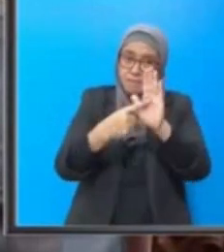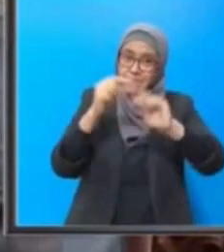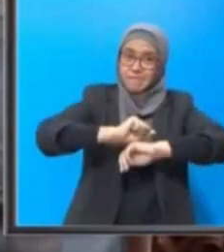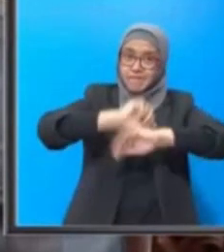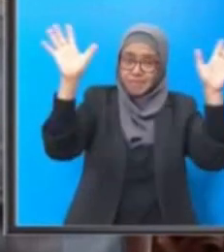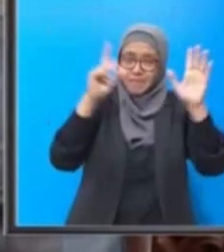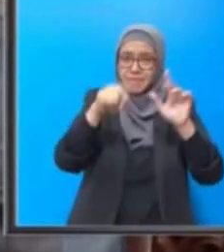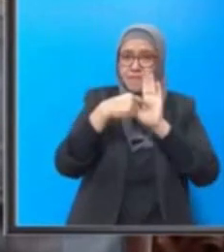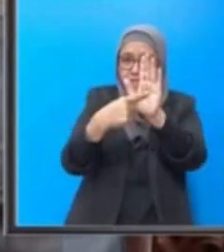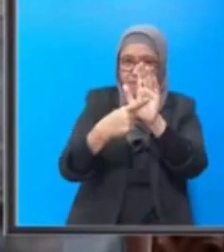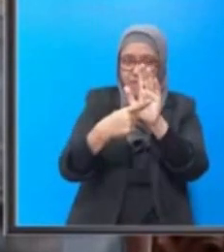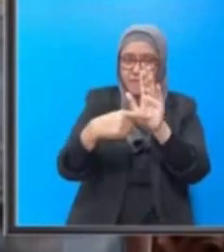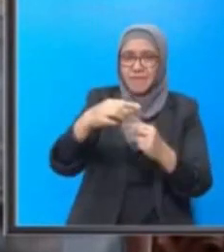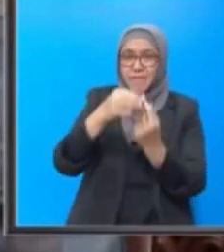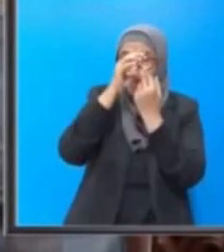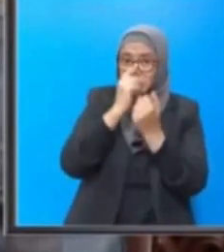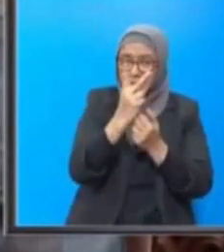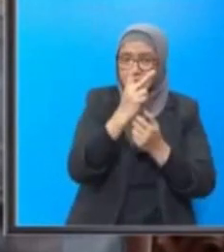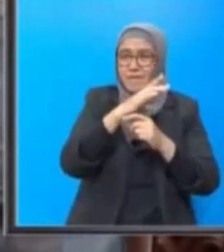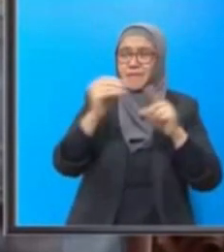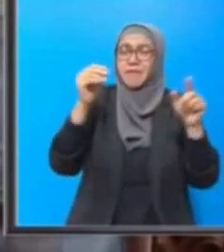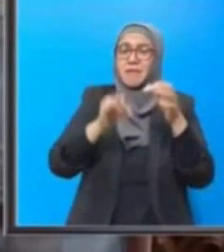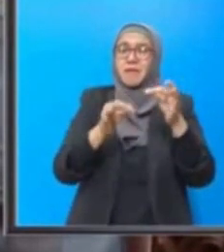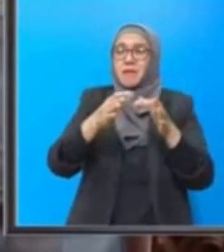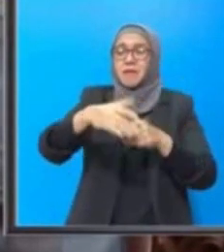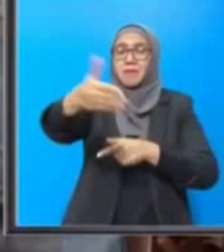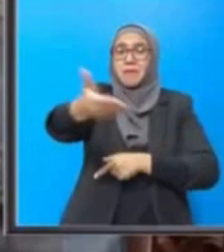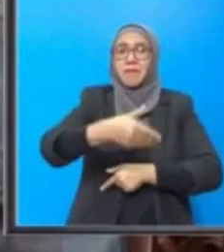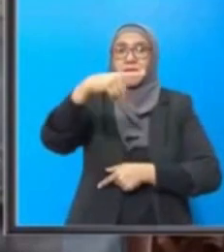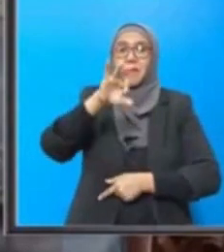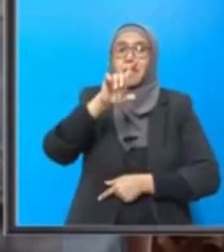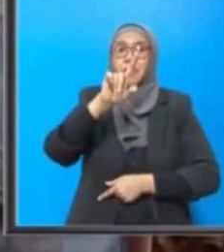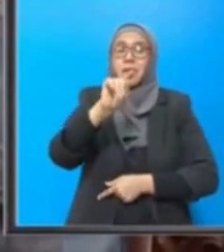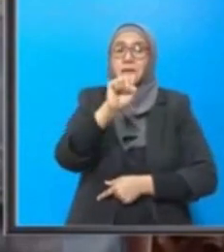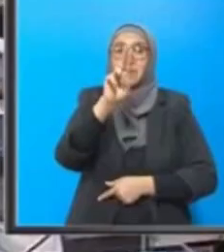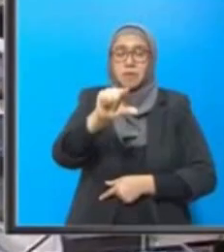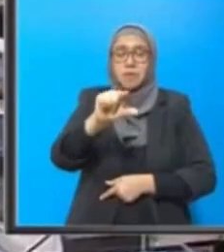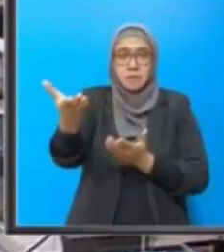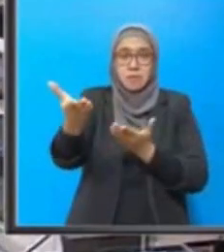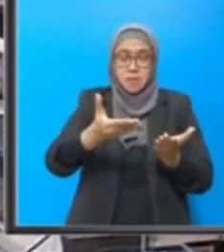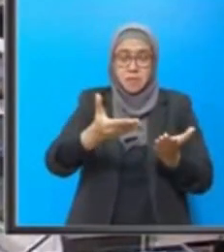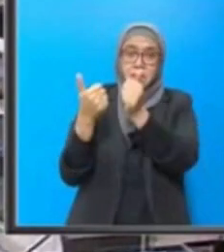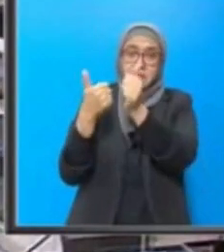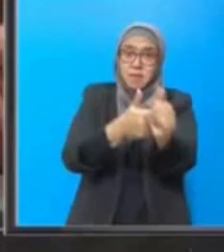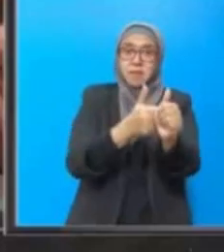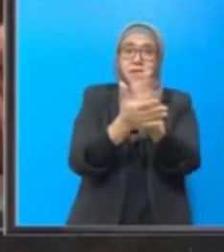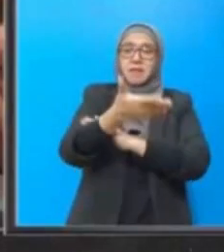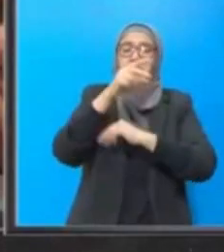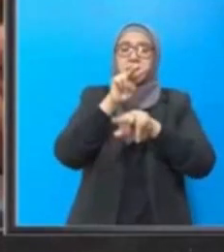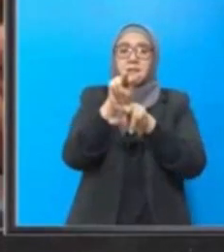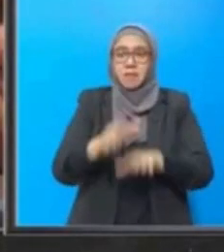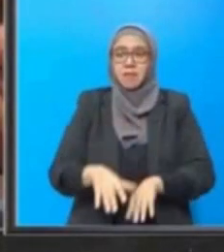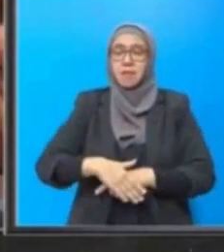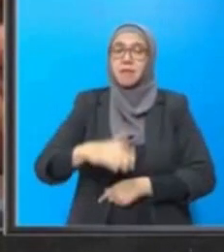kepada Monica boleh minta maaf adik sulung sebagai jambu masa yang bom atom like selepas saya setting nih